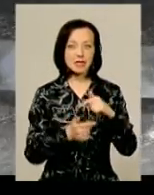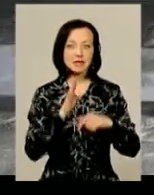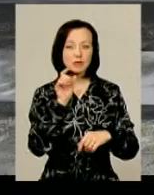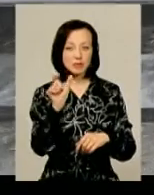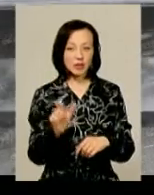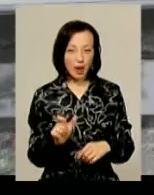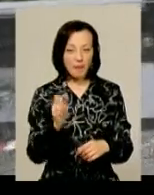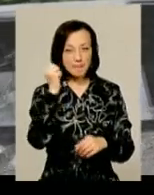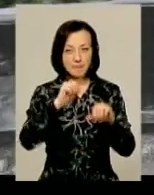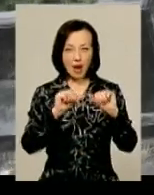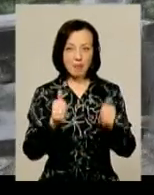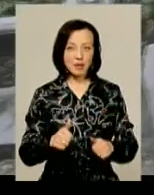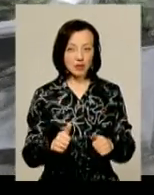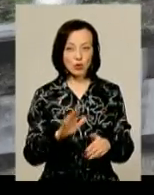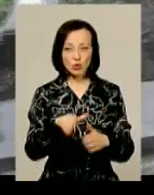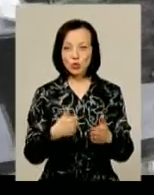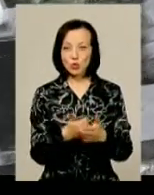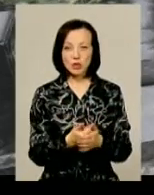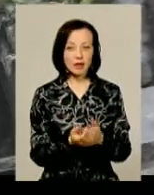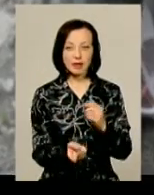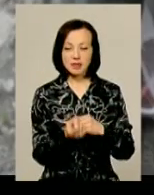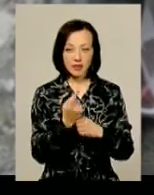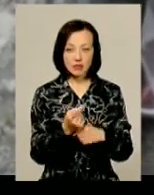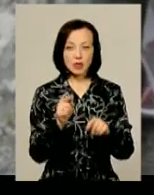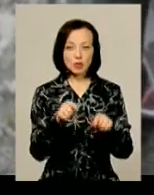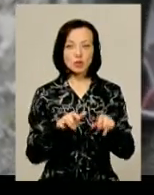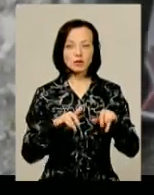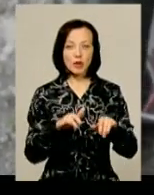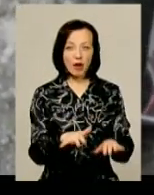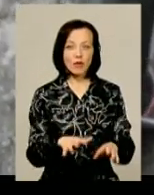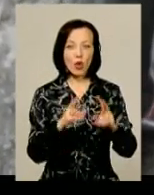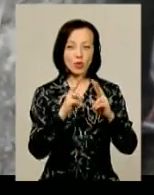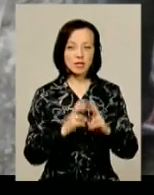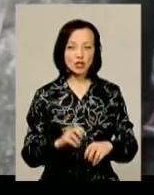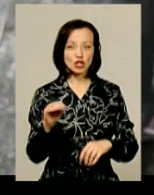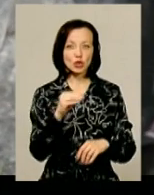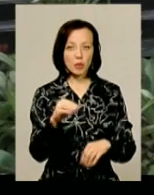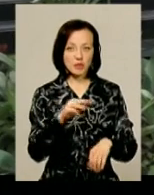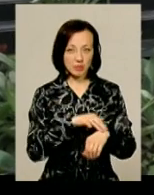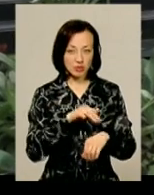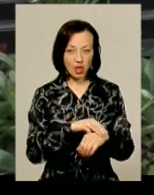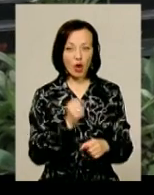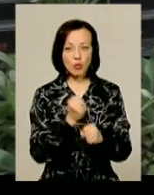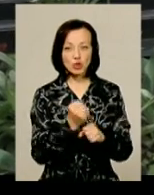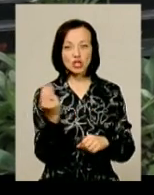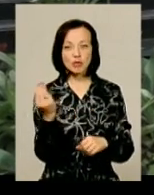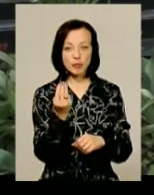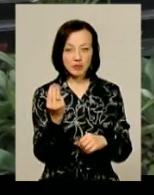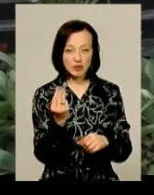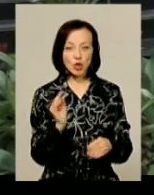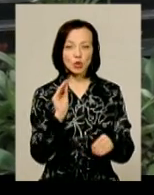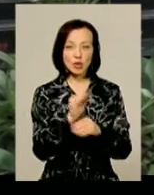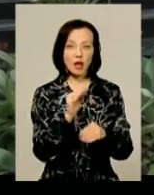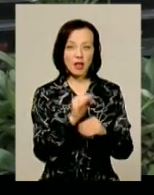Житомирської області пам'ятник на могилі досі так і не з'явився. Ту справу розслідують житомирські правоохоронці. А от роботи шепетівським полісменам